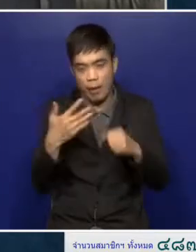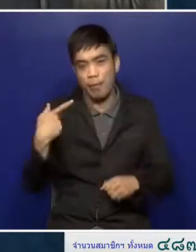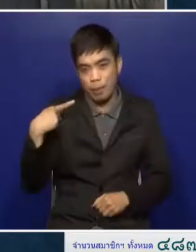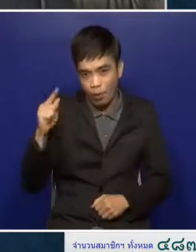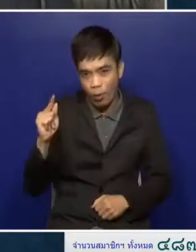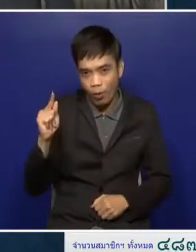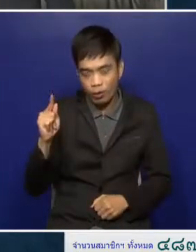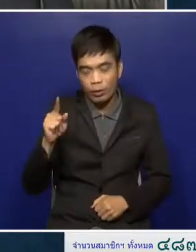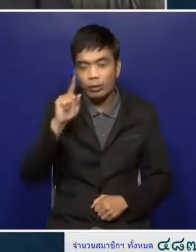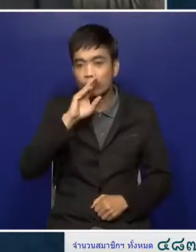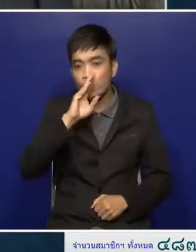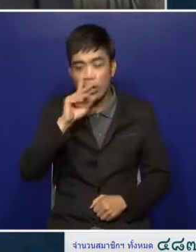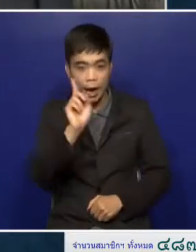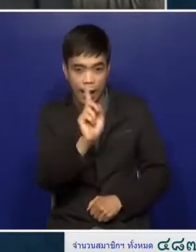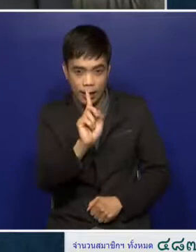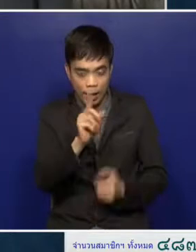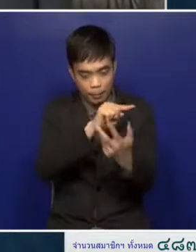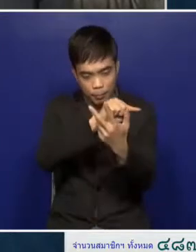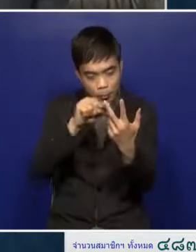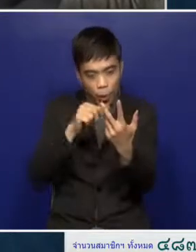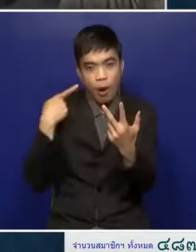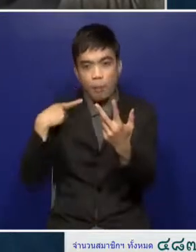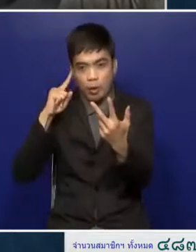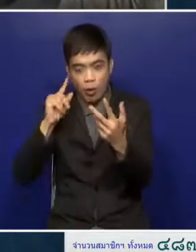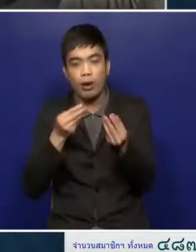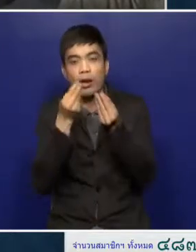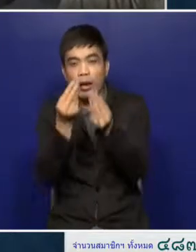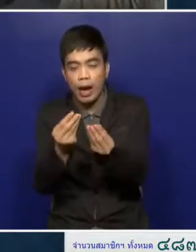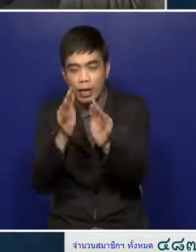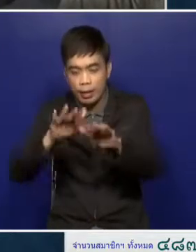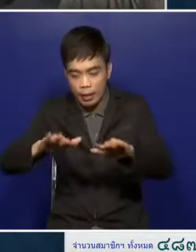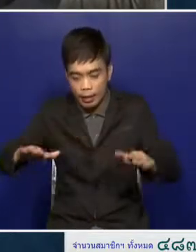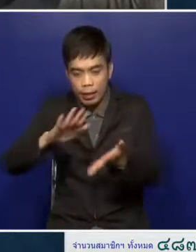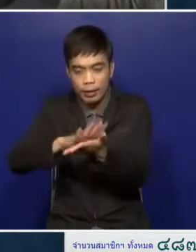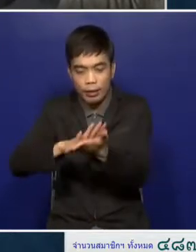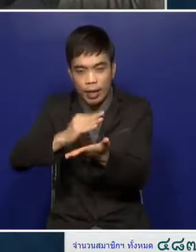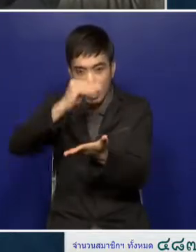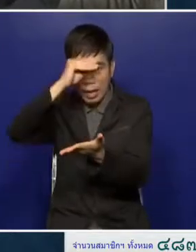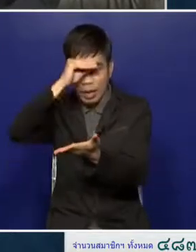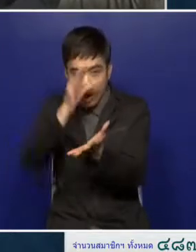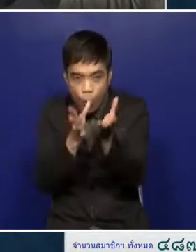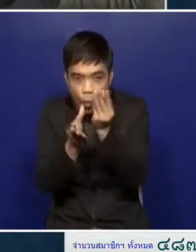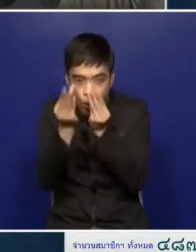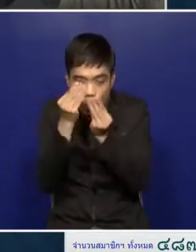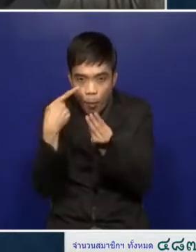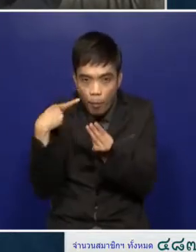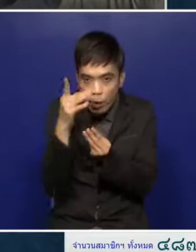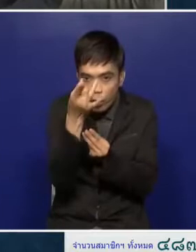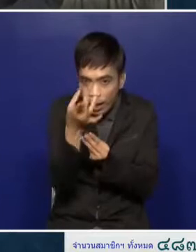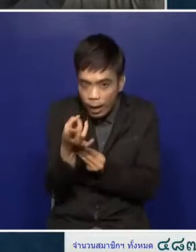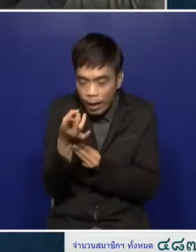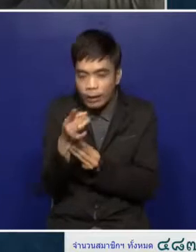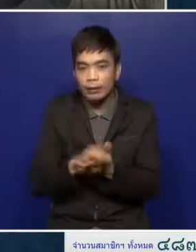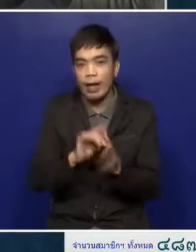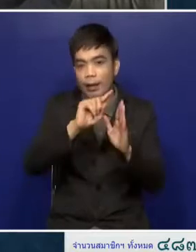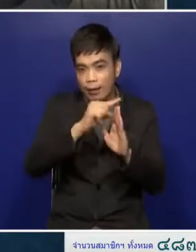ก็ควรที่จะให้นักเรียนได้เรียนรู้ตั้งแต่ปฐมวัยนะครับส่วนข้อที่2